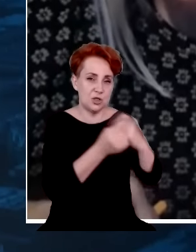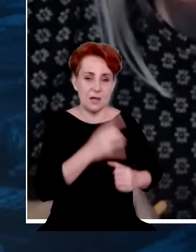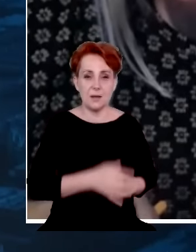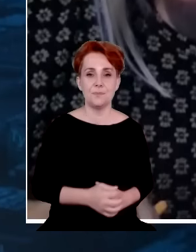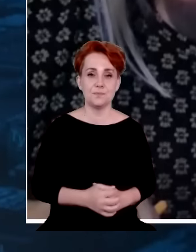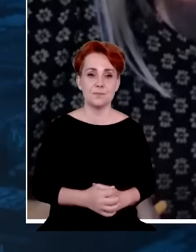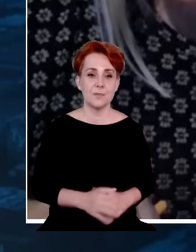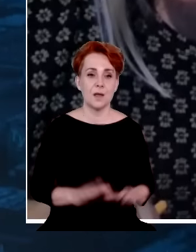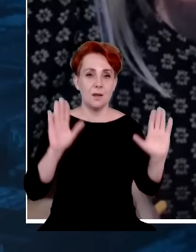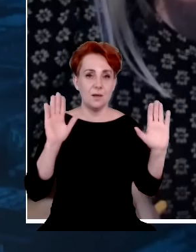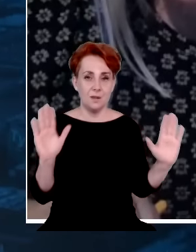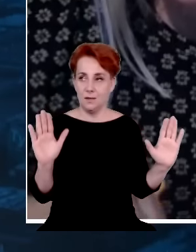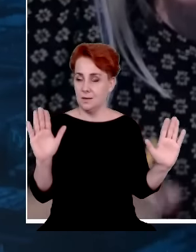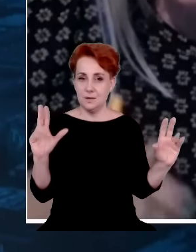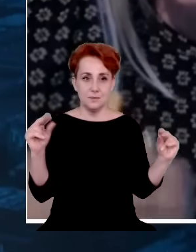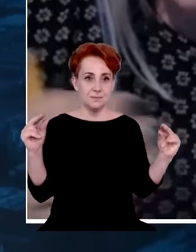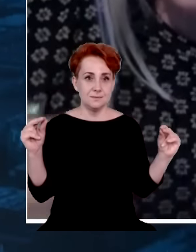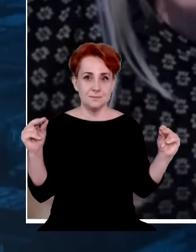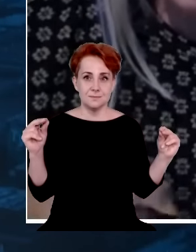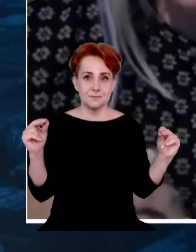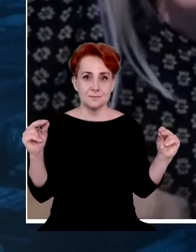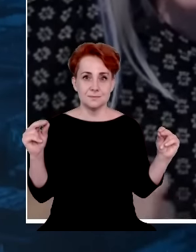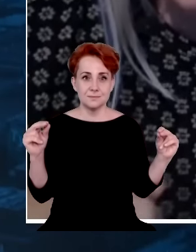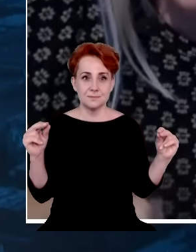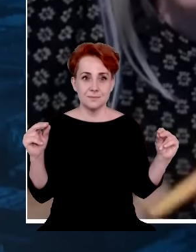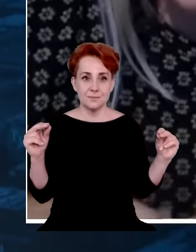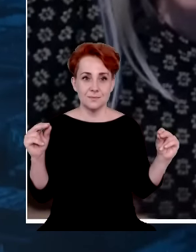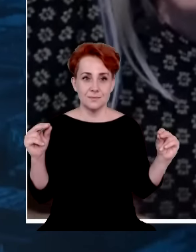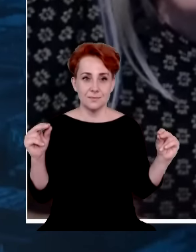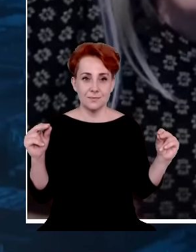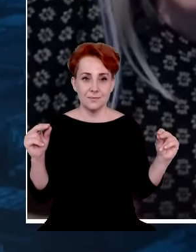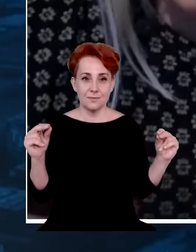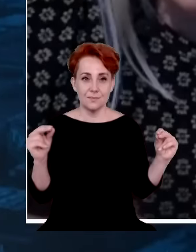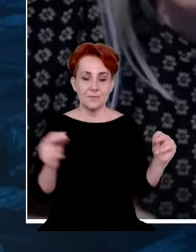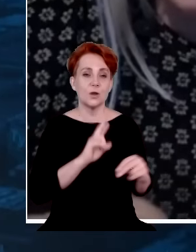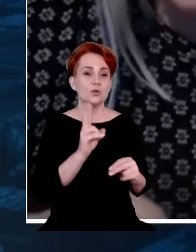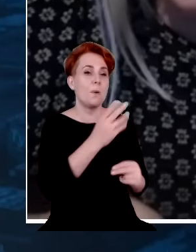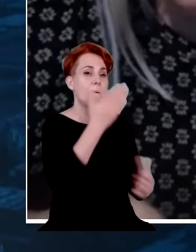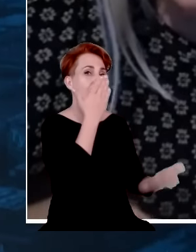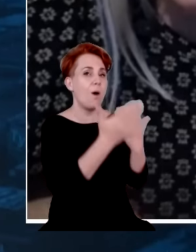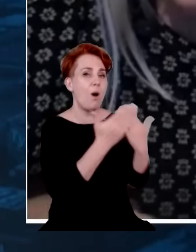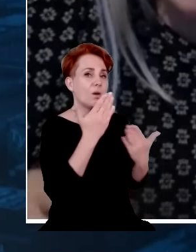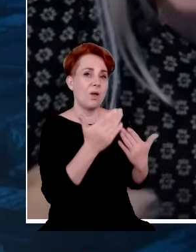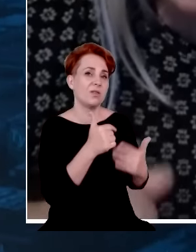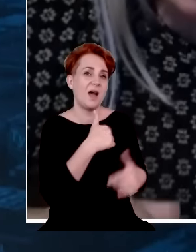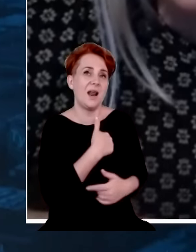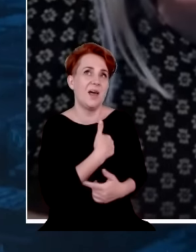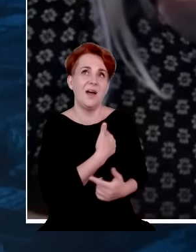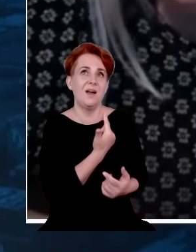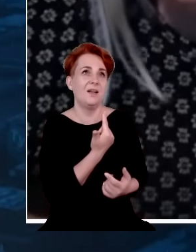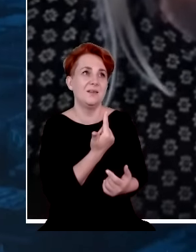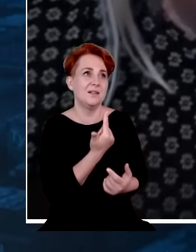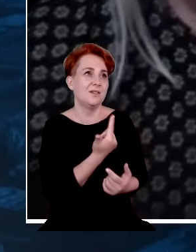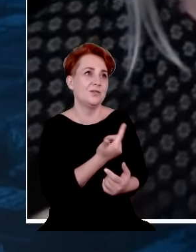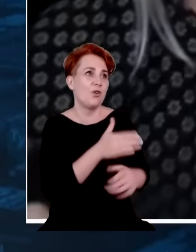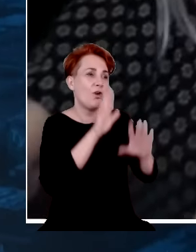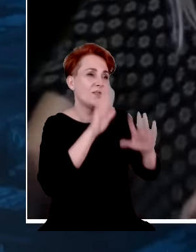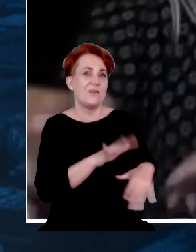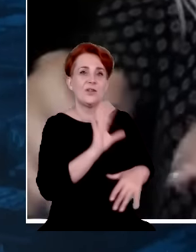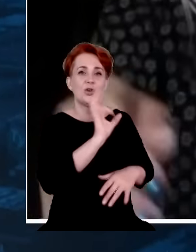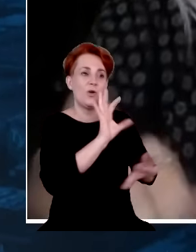borowi się zagotowała jakby kultywują te poglądy swoje które nie do końca mają odzwierciedlenie wśród nawet państwa wyborców No o